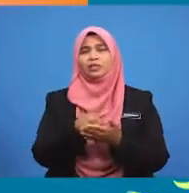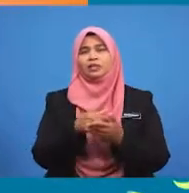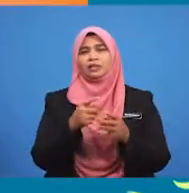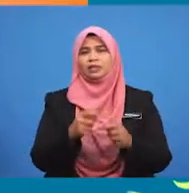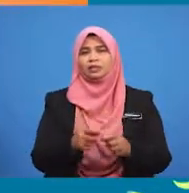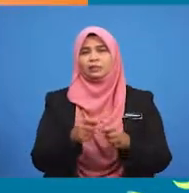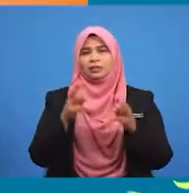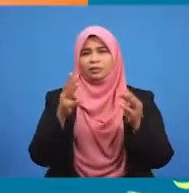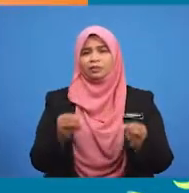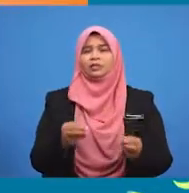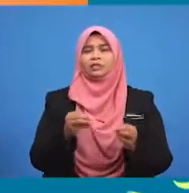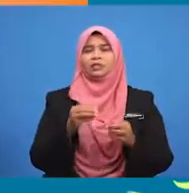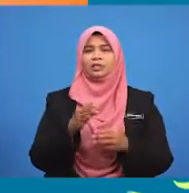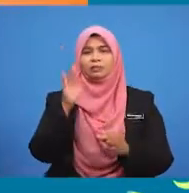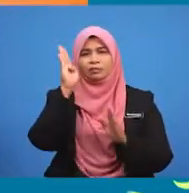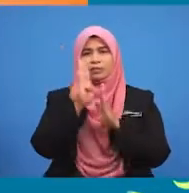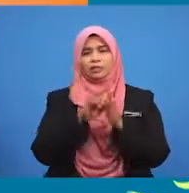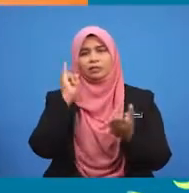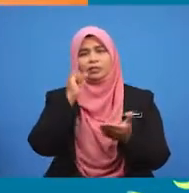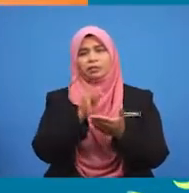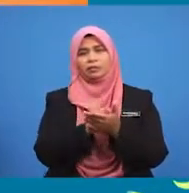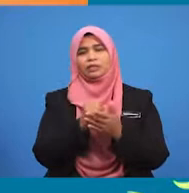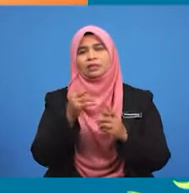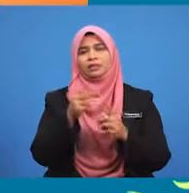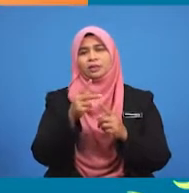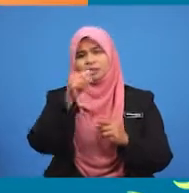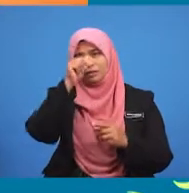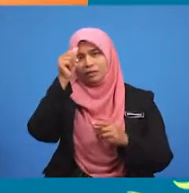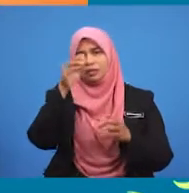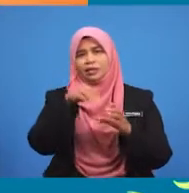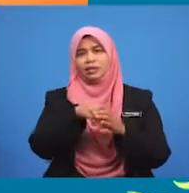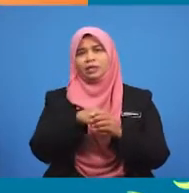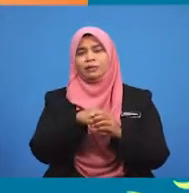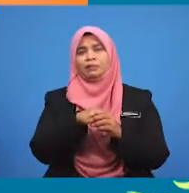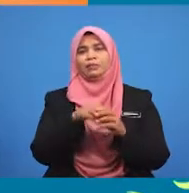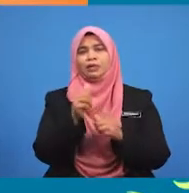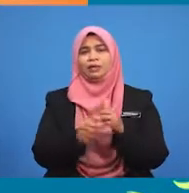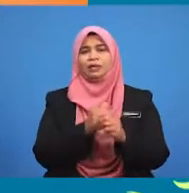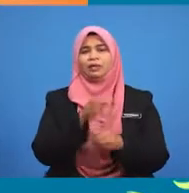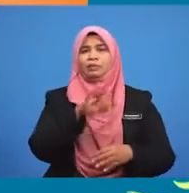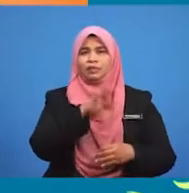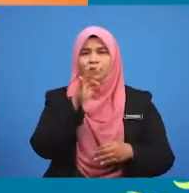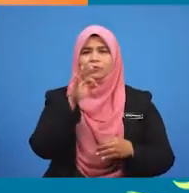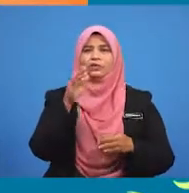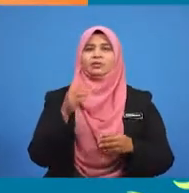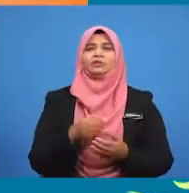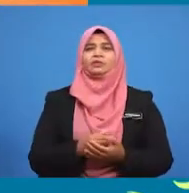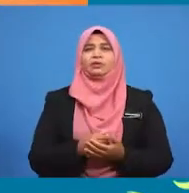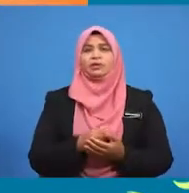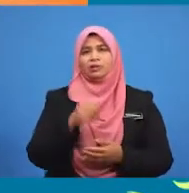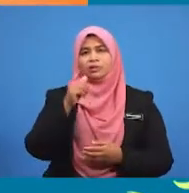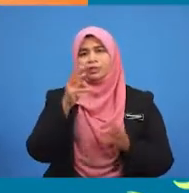pada Allah sejak daripada alam roh lagi, dan manusia telah mengakui bahawa Allah yang